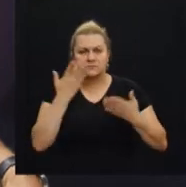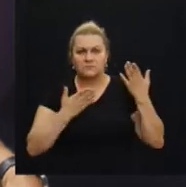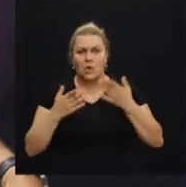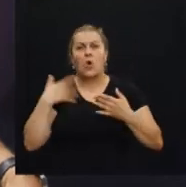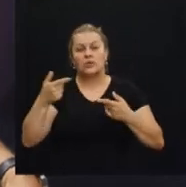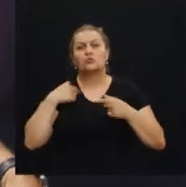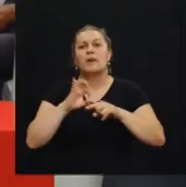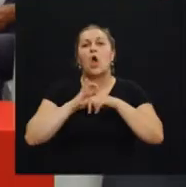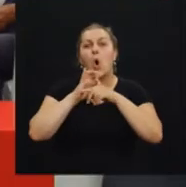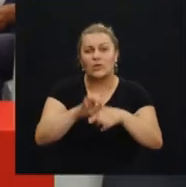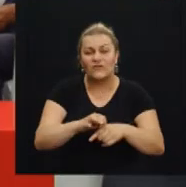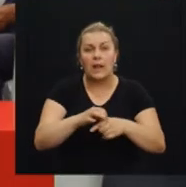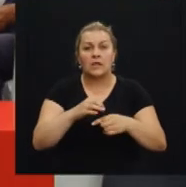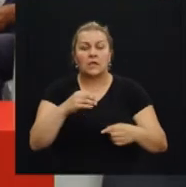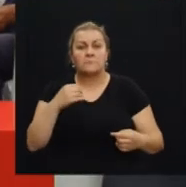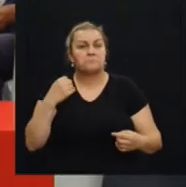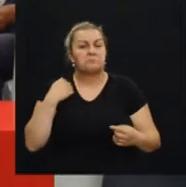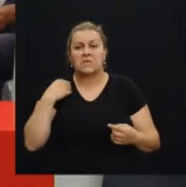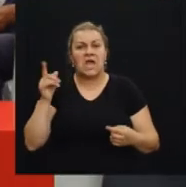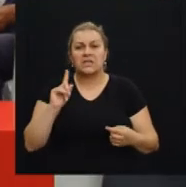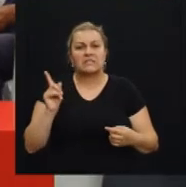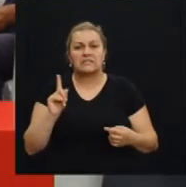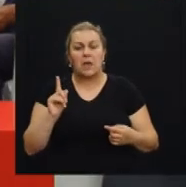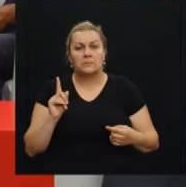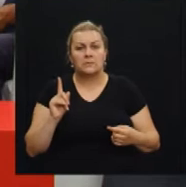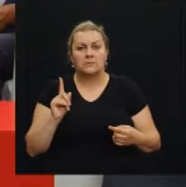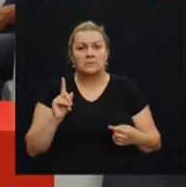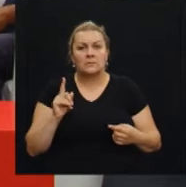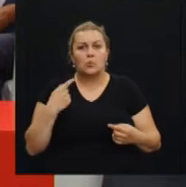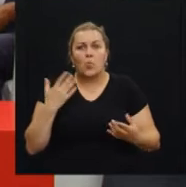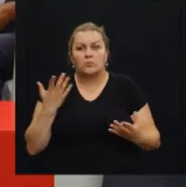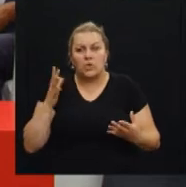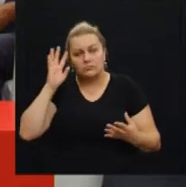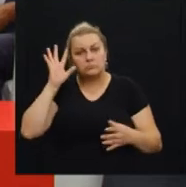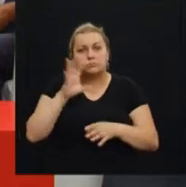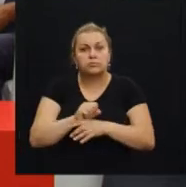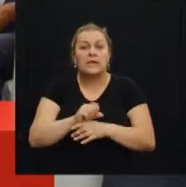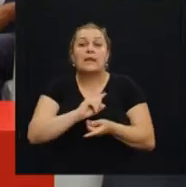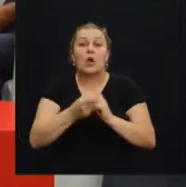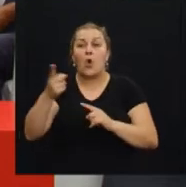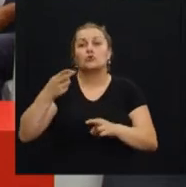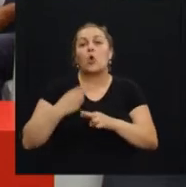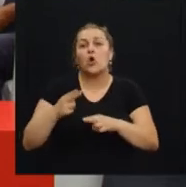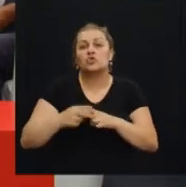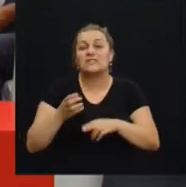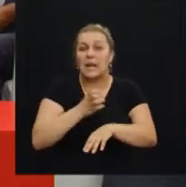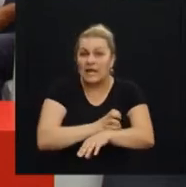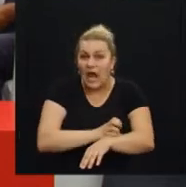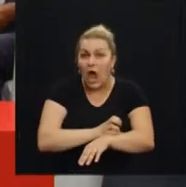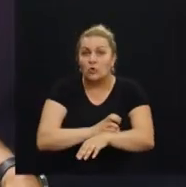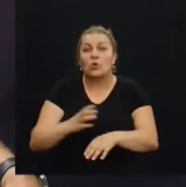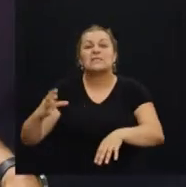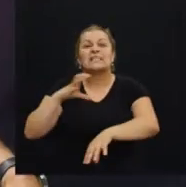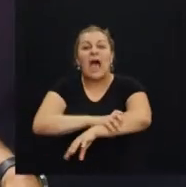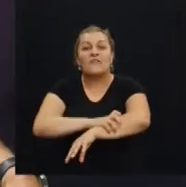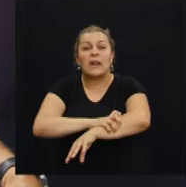su me odveli. Ja nisam niti prenoćio tamo, nego su mi očistili ranu, stavili